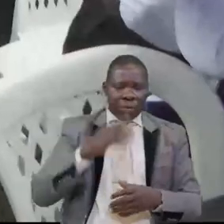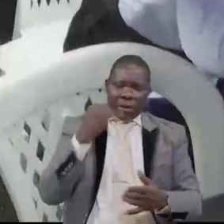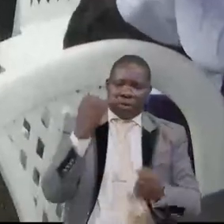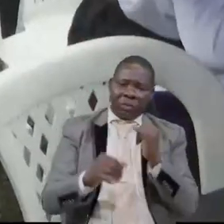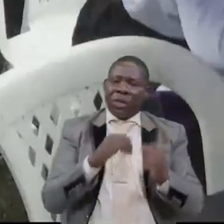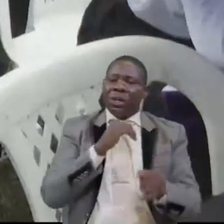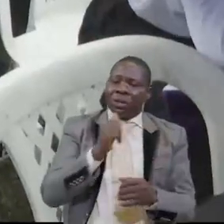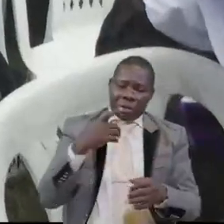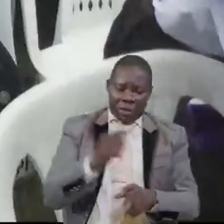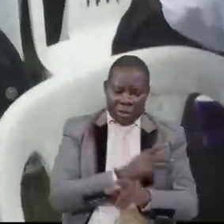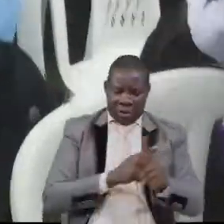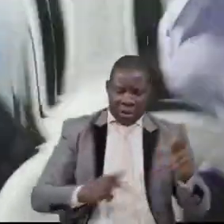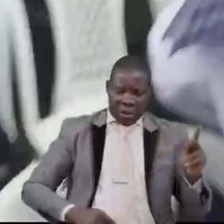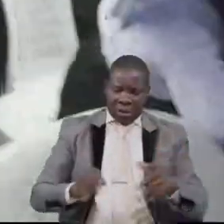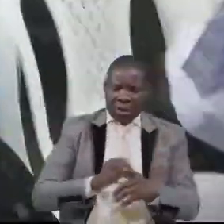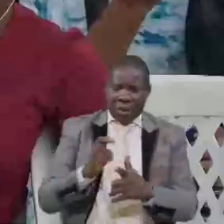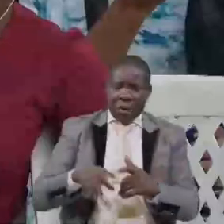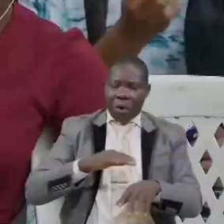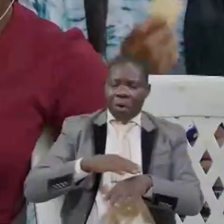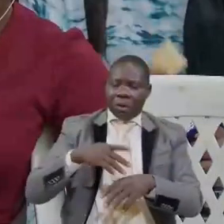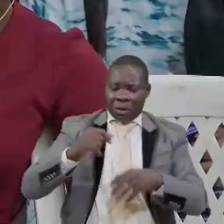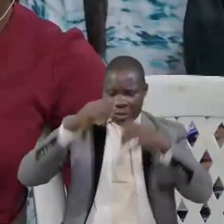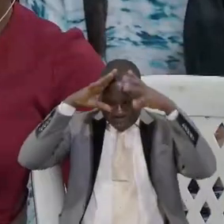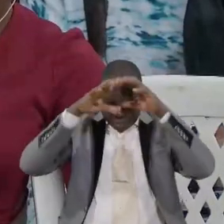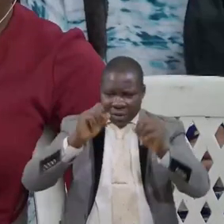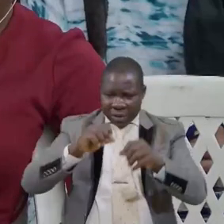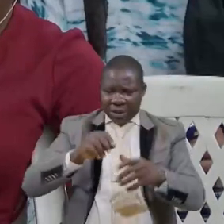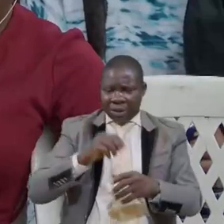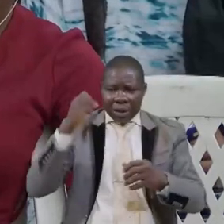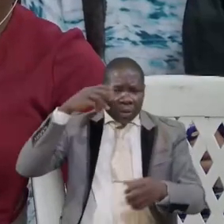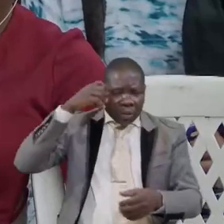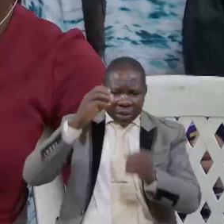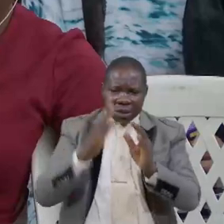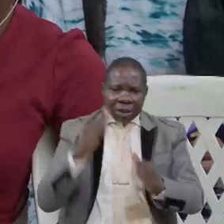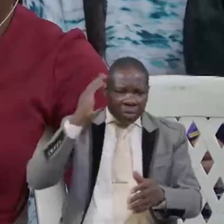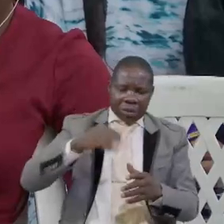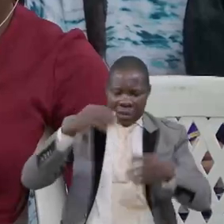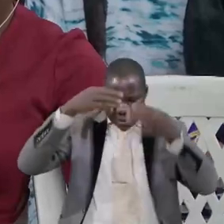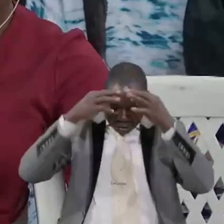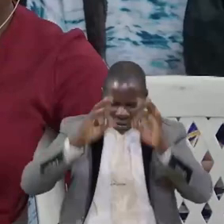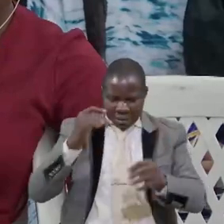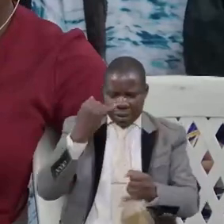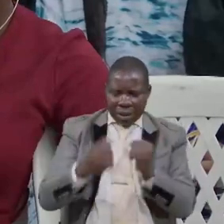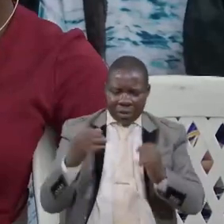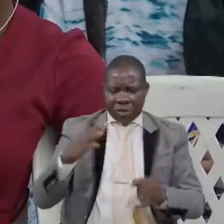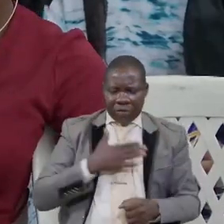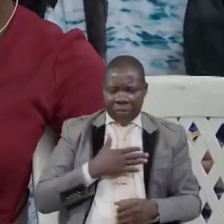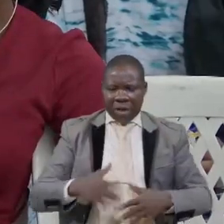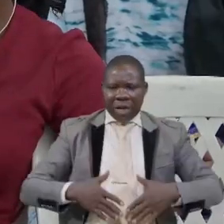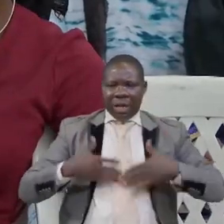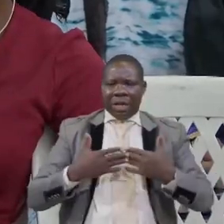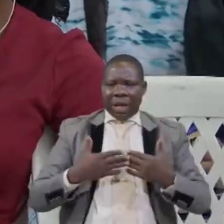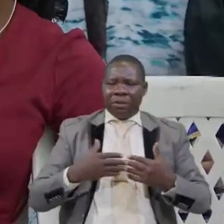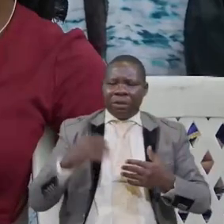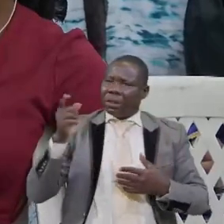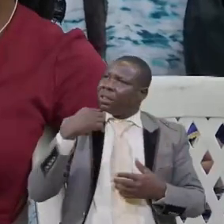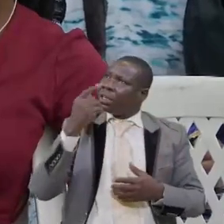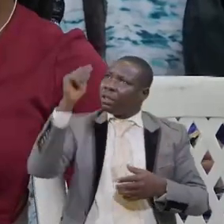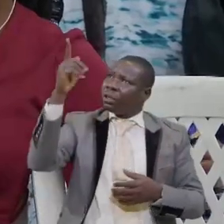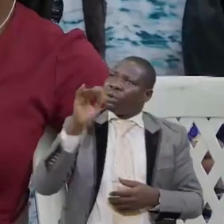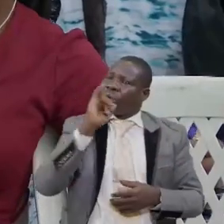magiciens, ou les astrologues, ou les présidents, personne ne va déterminer la fin de ma vie. Il a dit, Dieu